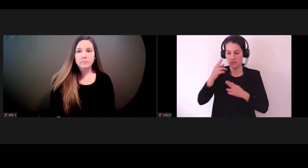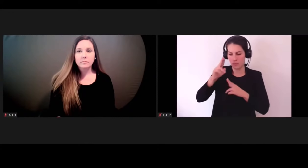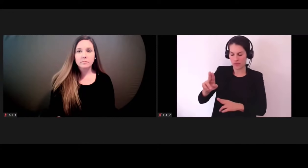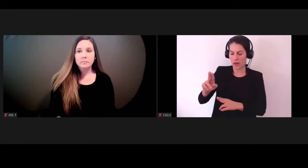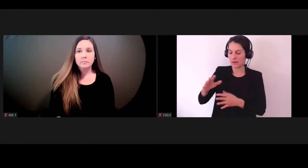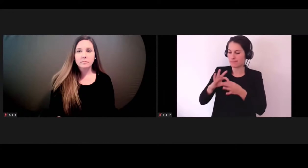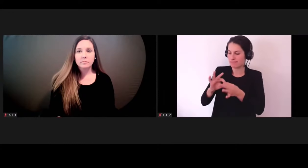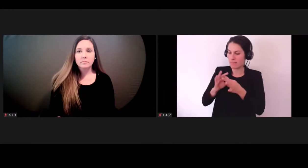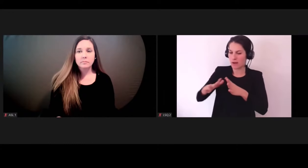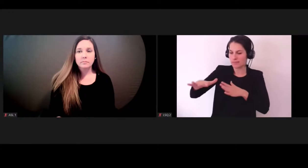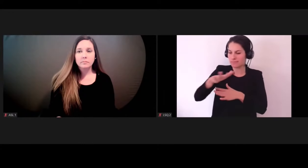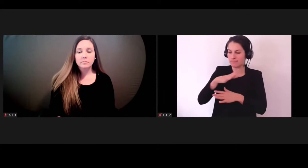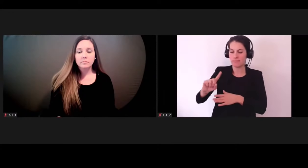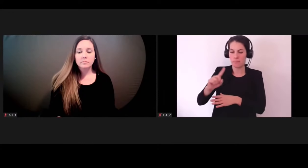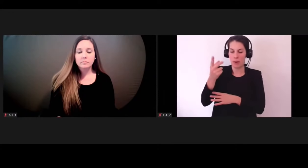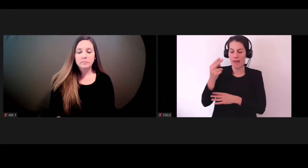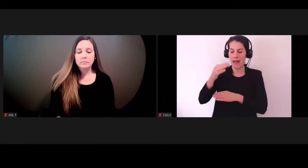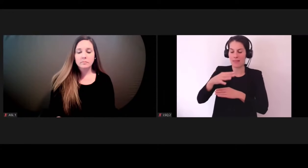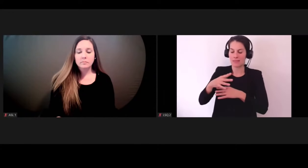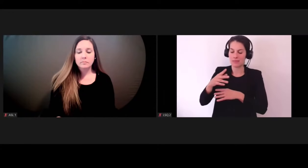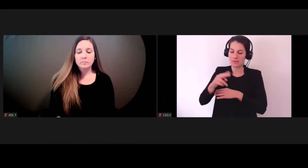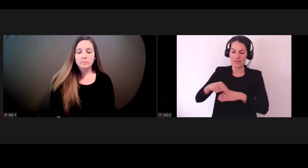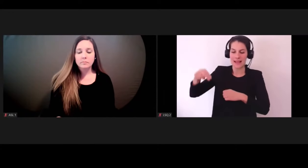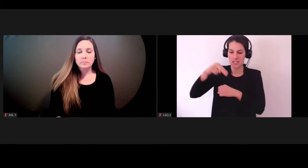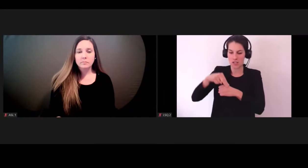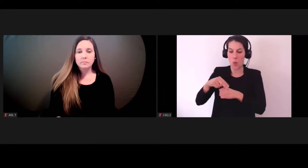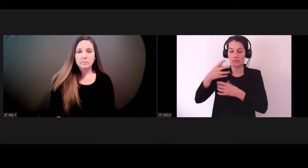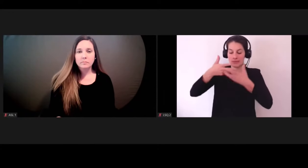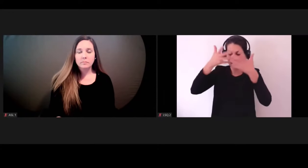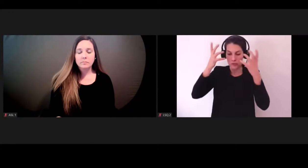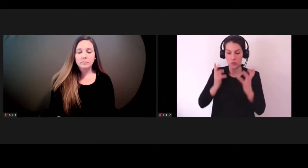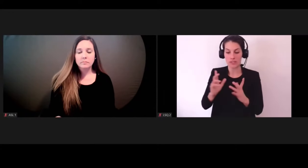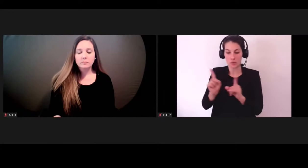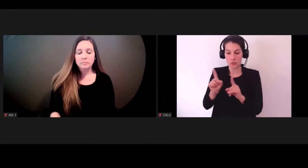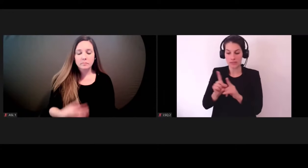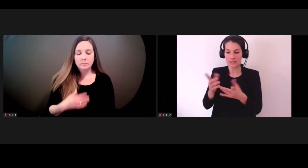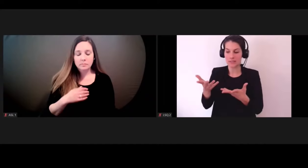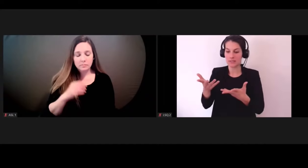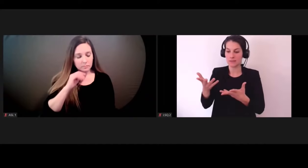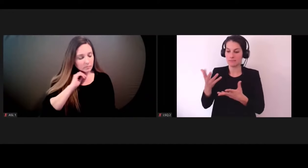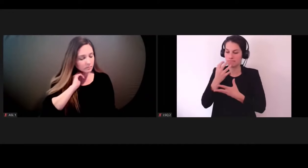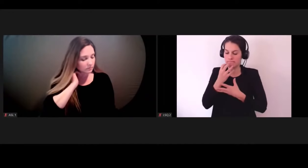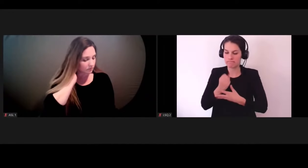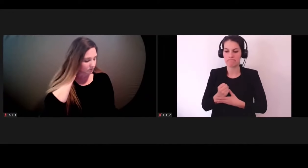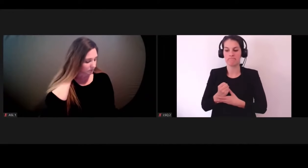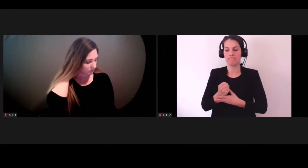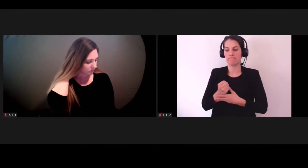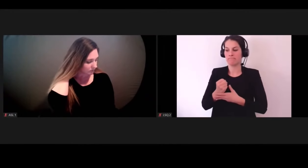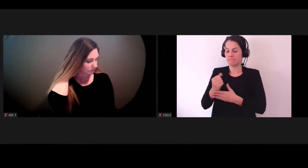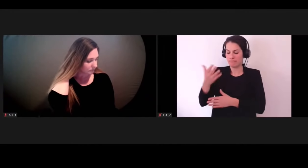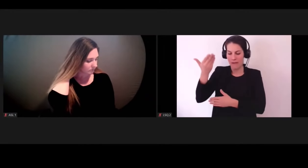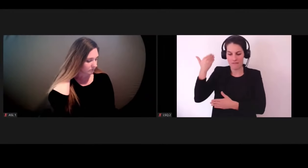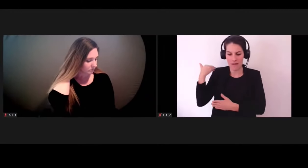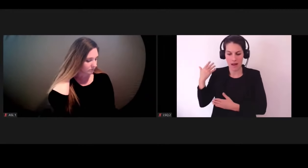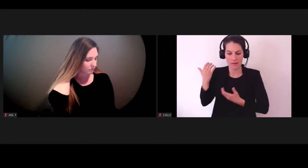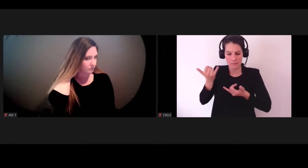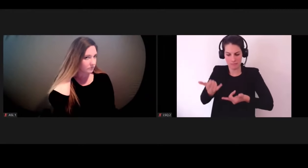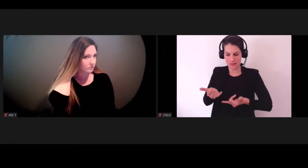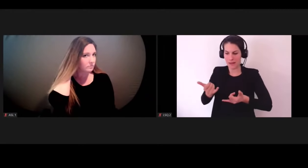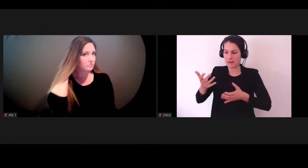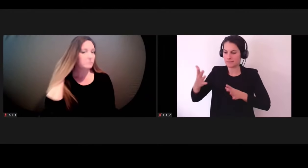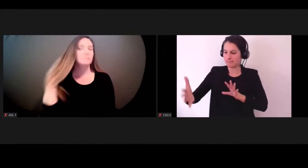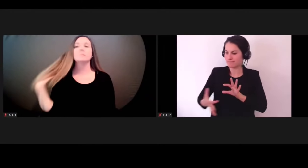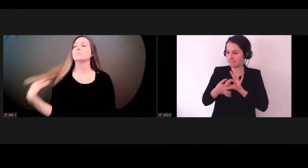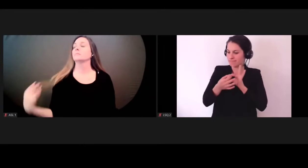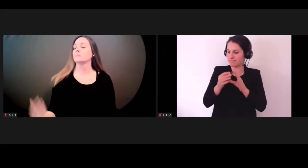Nations, des Inuits et des Métis, ainsi que leurs précieux apports passés et présents à ce pays.